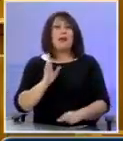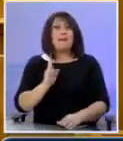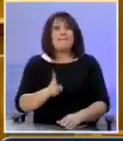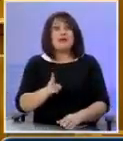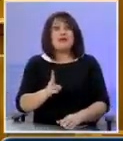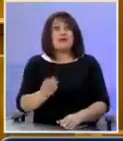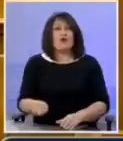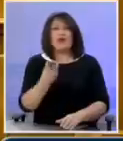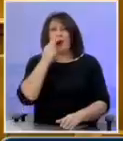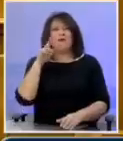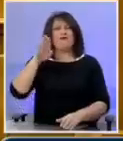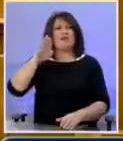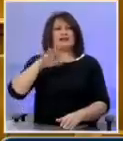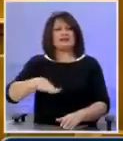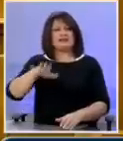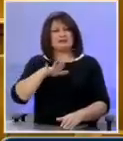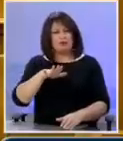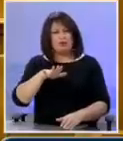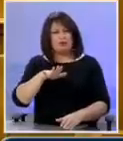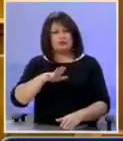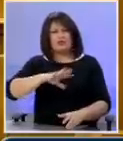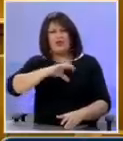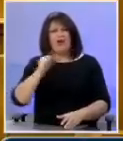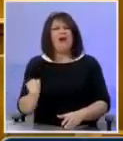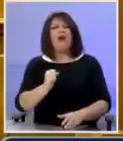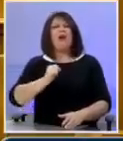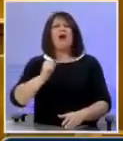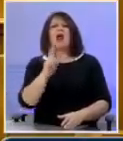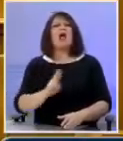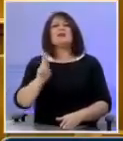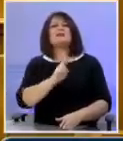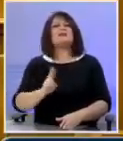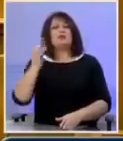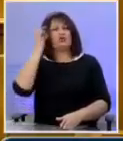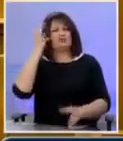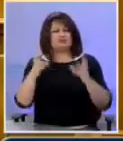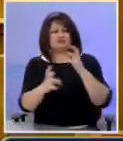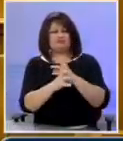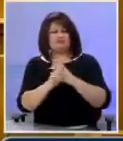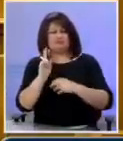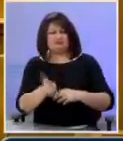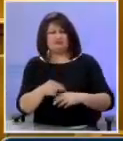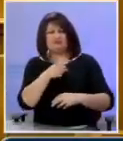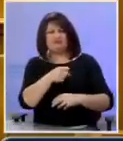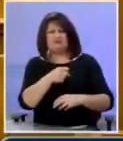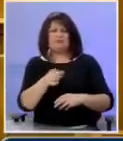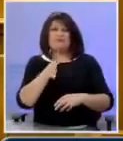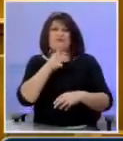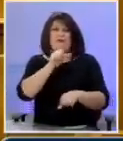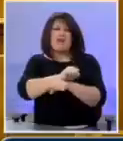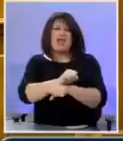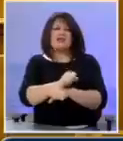του νεοφασισμού στην απειλή του ρατσισμού μπροστά στους τραμπούκους οι οποίοι αν και υπόδικοι δεν